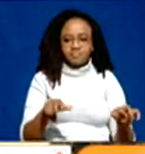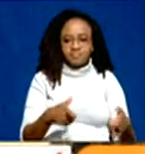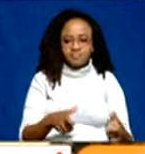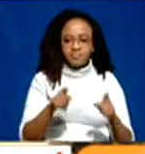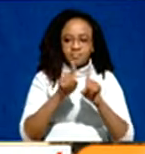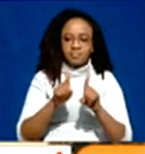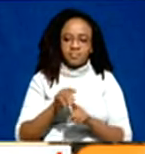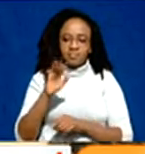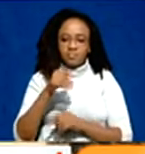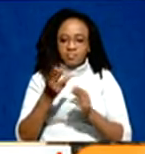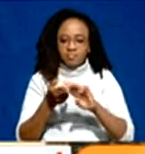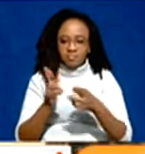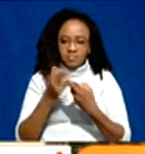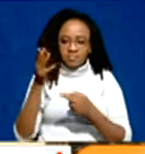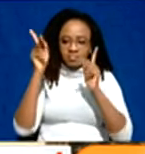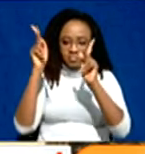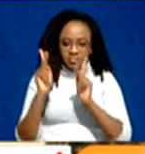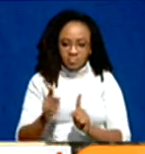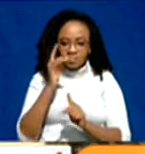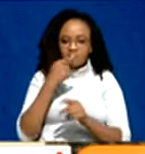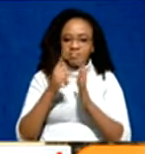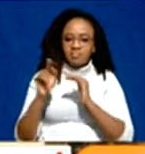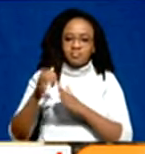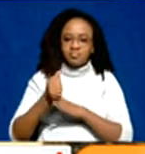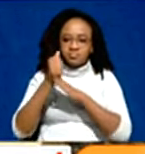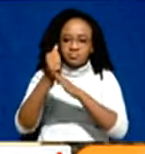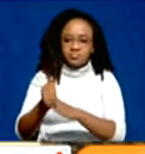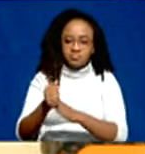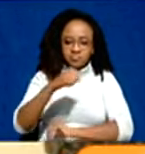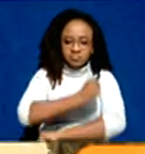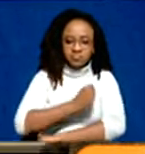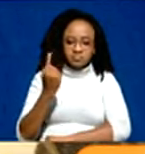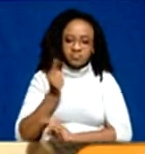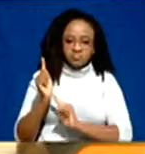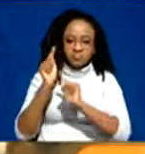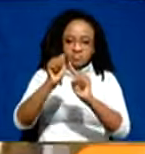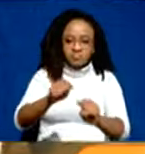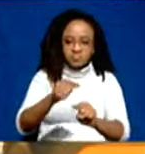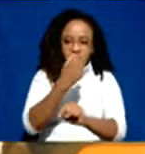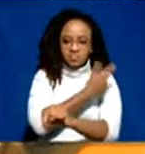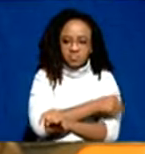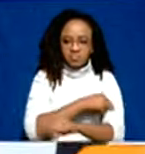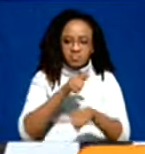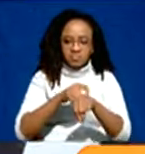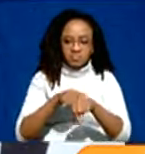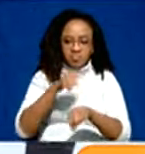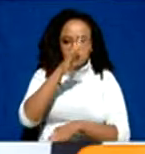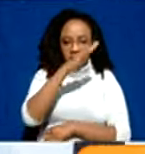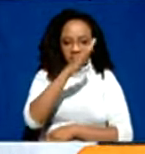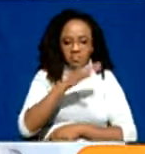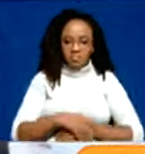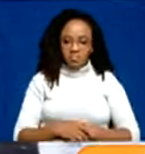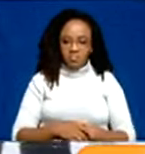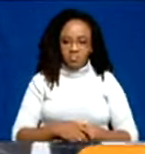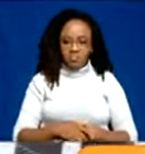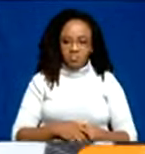Kisumu that the leadership of the school only got to the hospital at 1:30 p.m. Wanafunzi